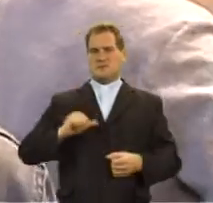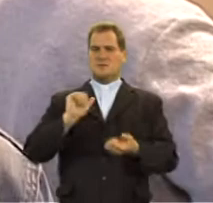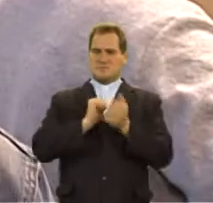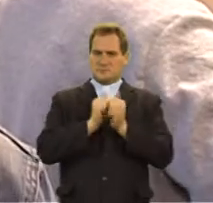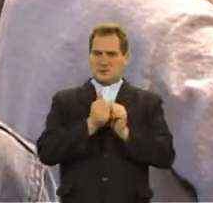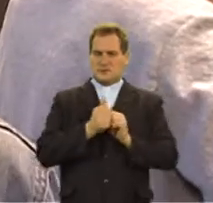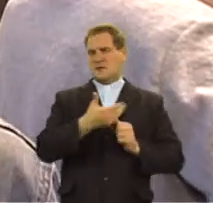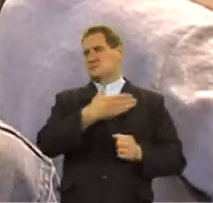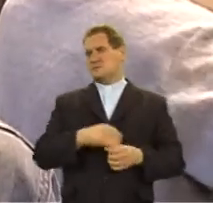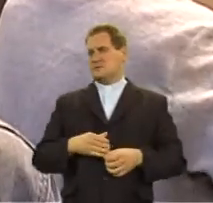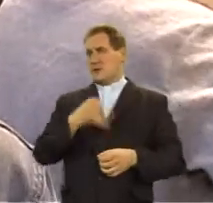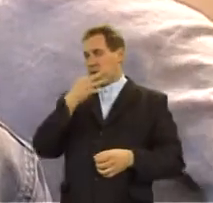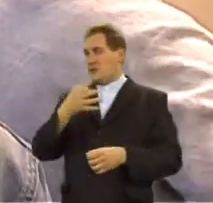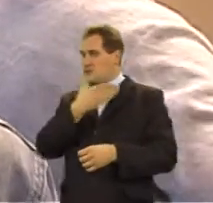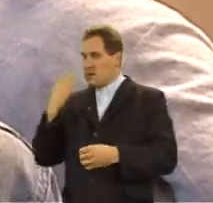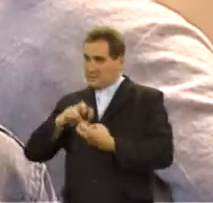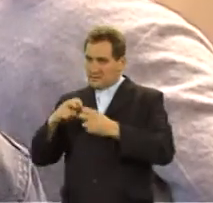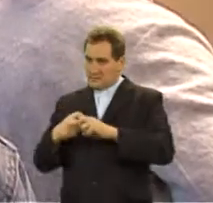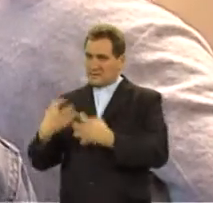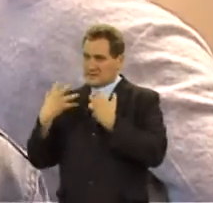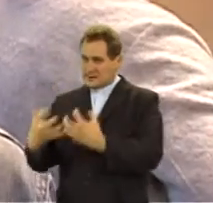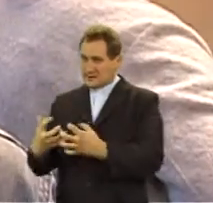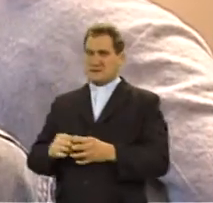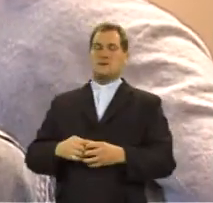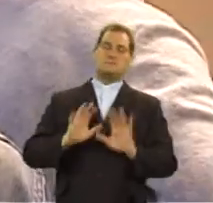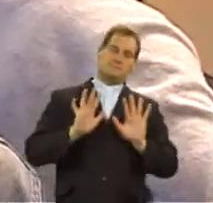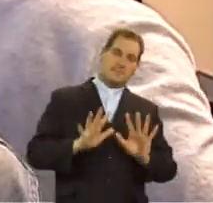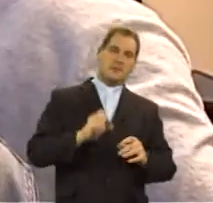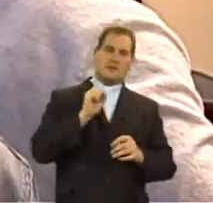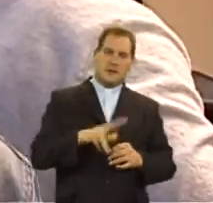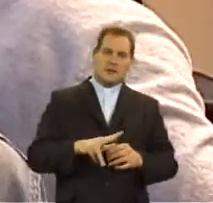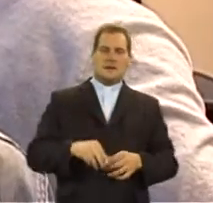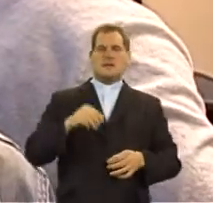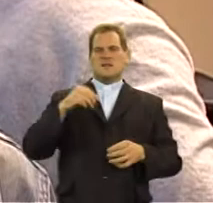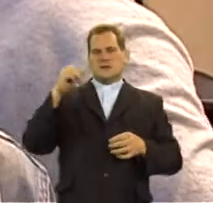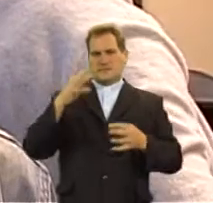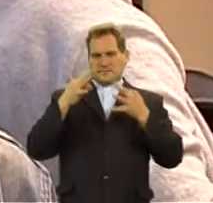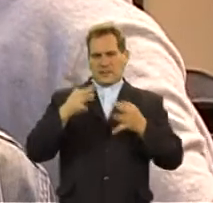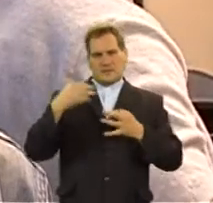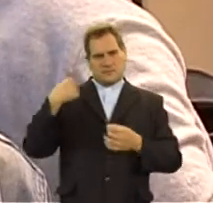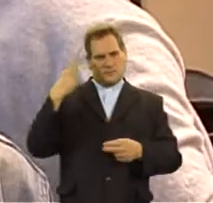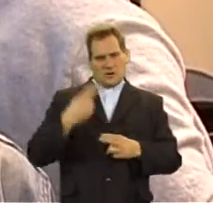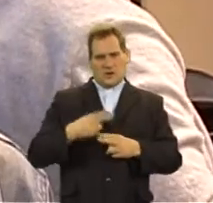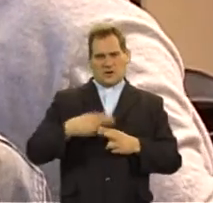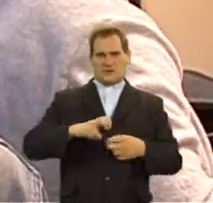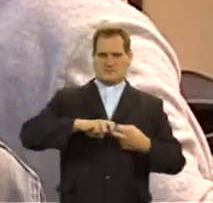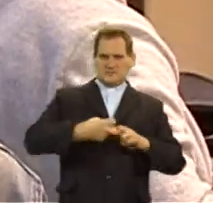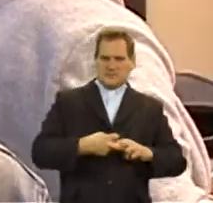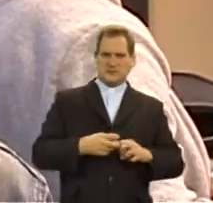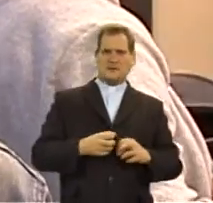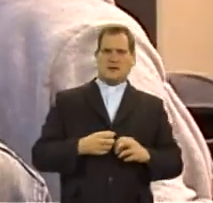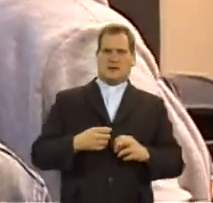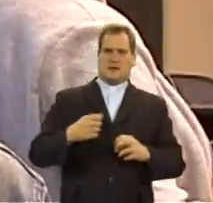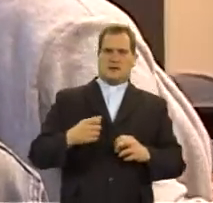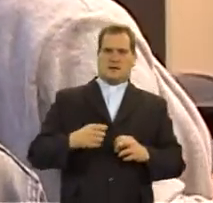nie ma problemu, żeby zachęcać syna do ćwiczeń, wręcz odwrotnie? Odwrotnie. No, w tej chwili jest po poważnej kontuzji i ciężko go utrzymać, żeby nie był na treningu,